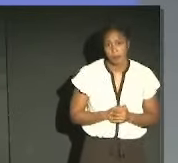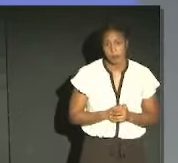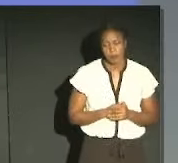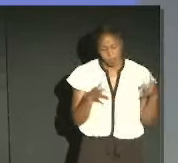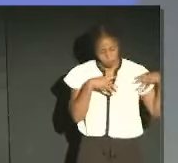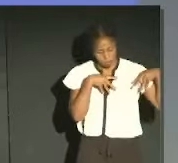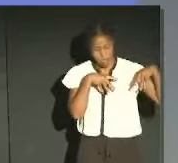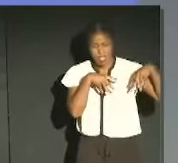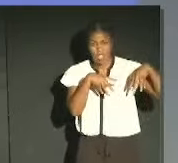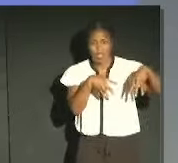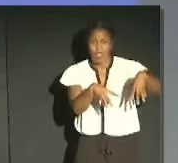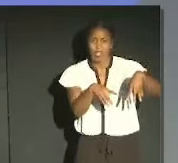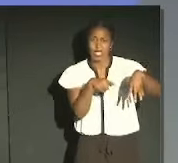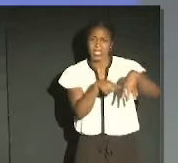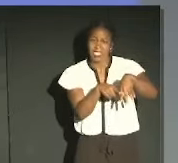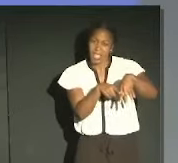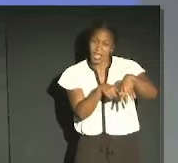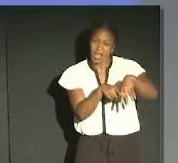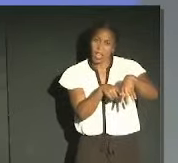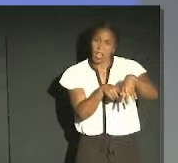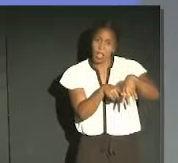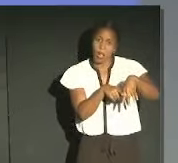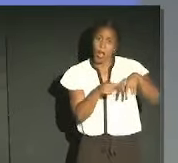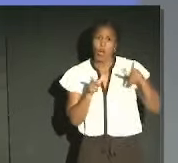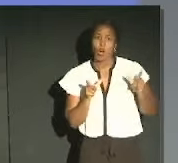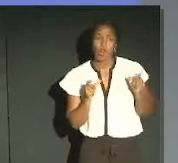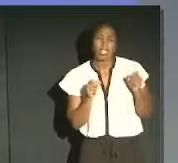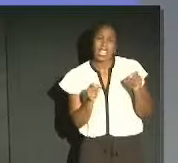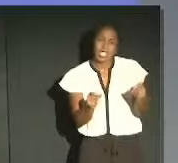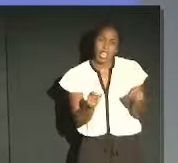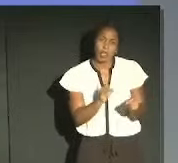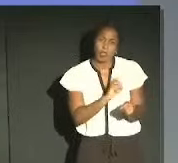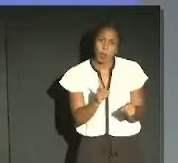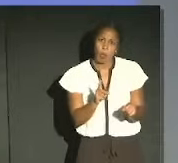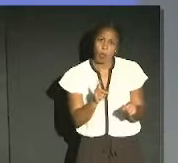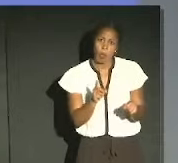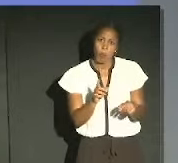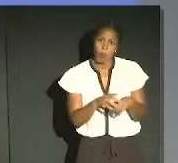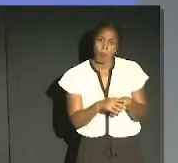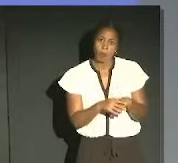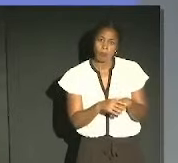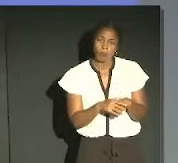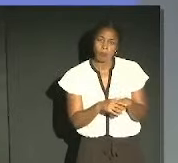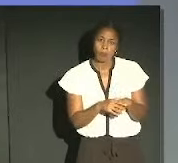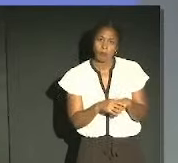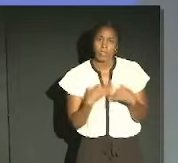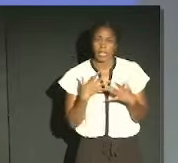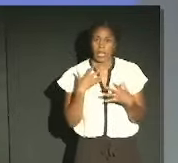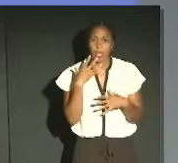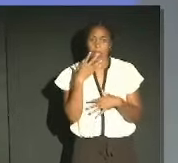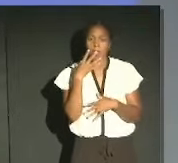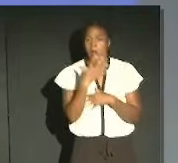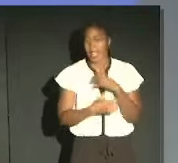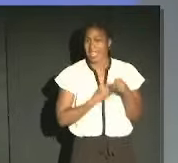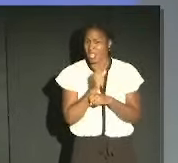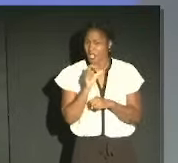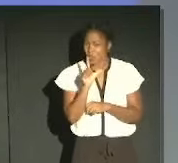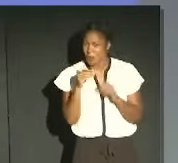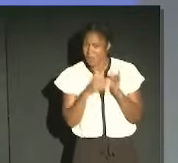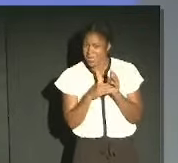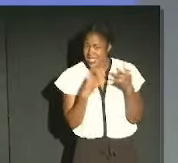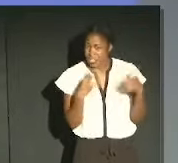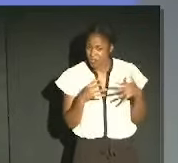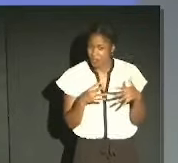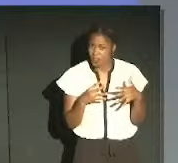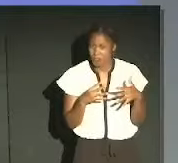chlore desconn n'est pas cancérigène en 2019 c'est-à-dire 50